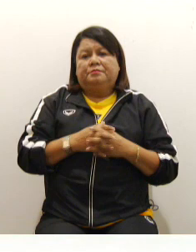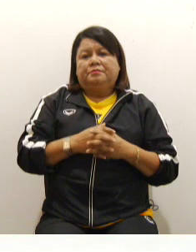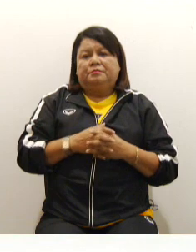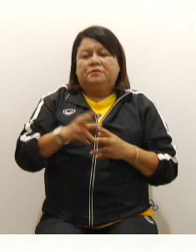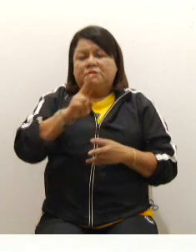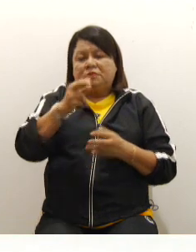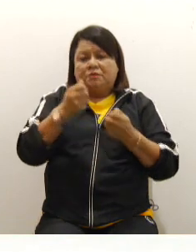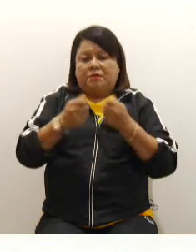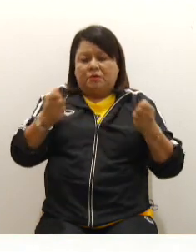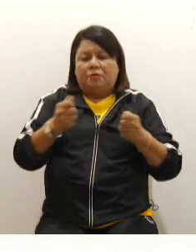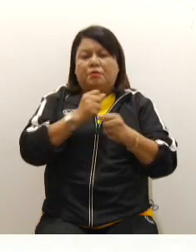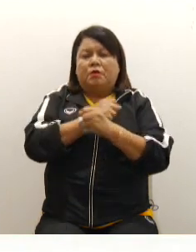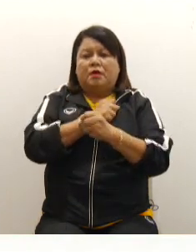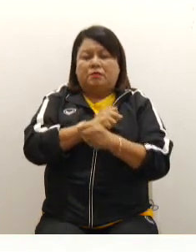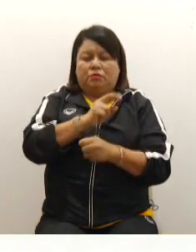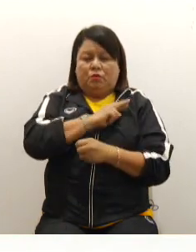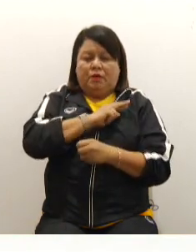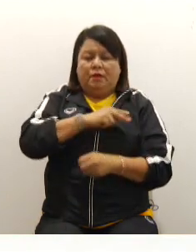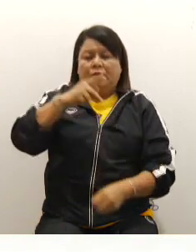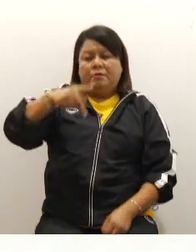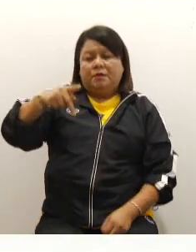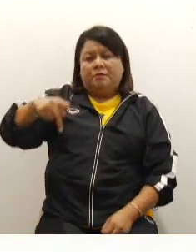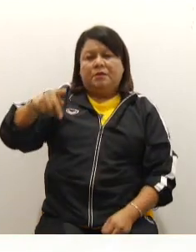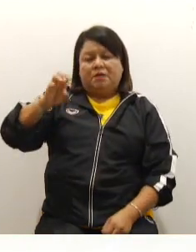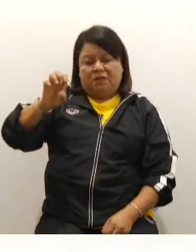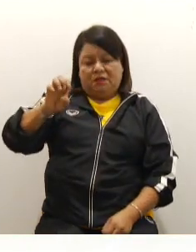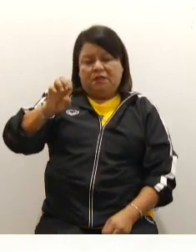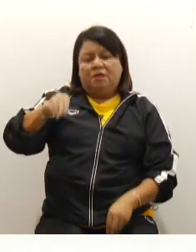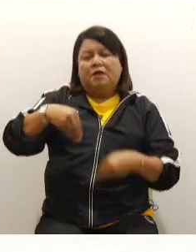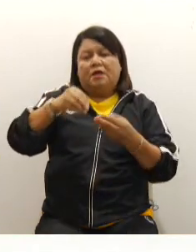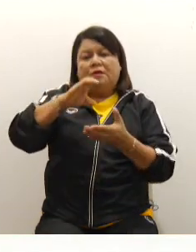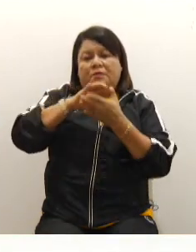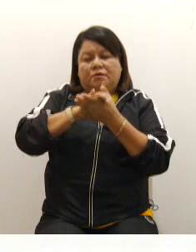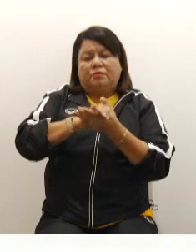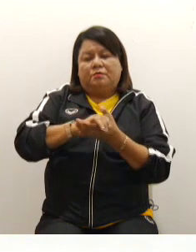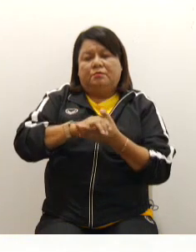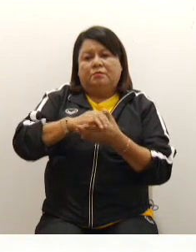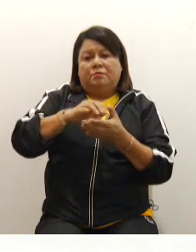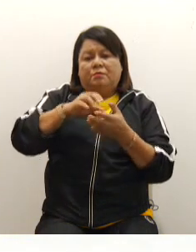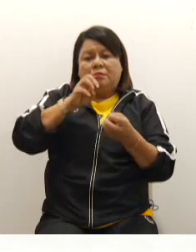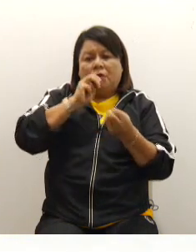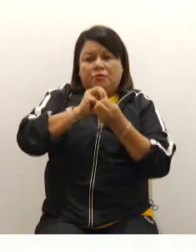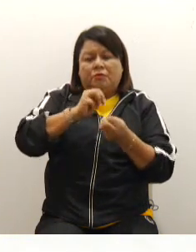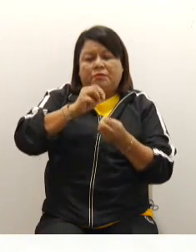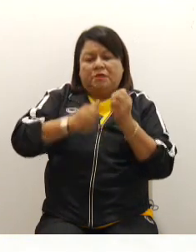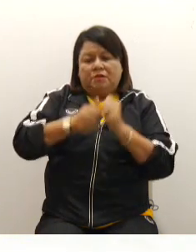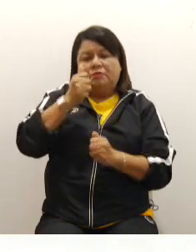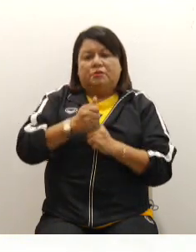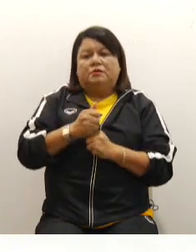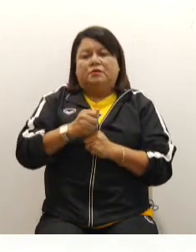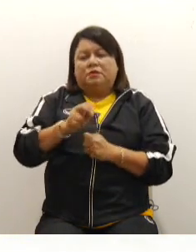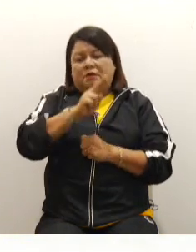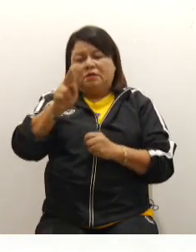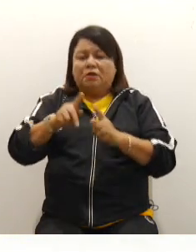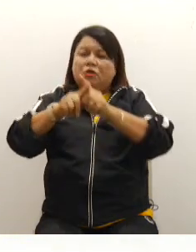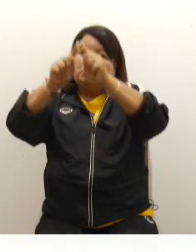ใช้อุปกรณ์ป้องกันตัวหรือที่เขาเรียกว่า PPE เนี่ยให้เหมาะสมที่สุดได้นะคะก็การใช้ตู้ดูดควัน